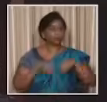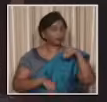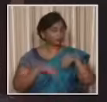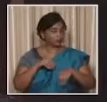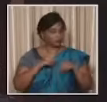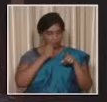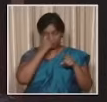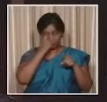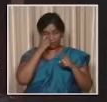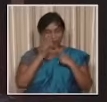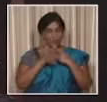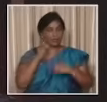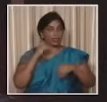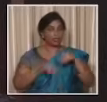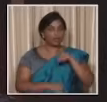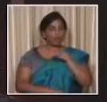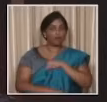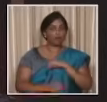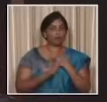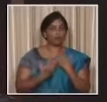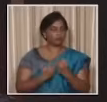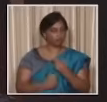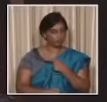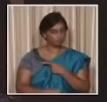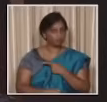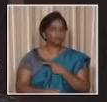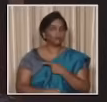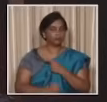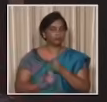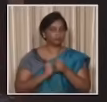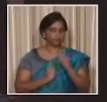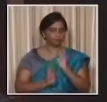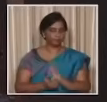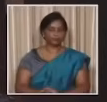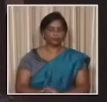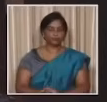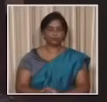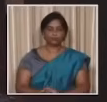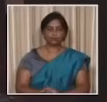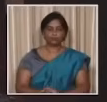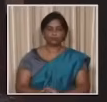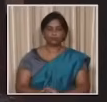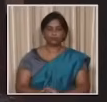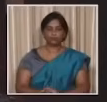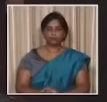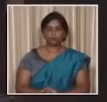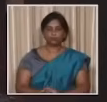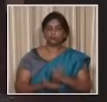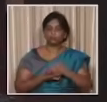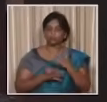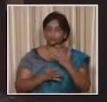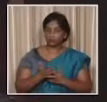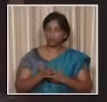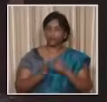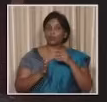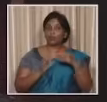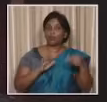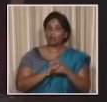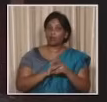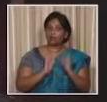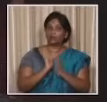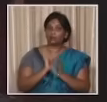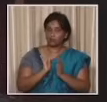මහමැතිවරණේ දේශපාලන වාසි ලබා ගන්නට කටයුතු කරා. එතකොට මේ වාර්තාව අල්ලස්